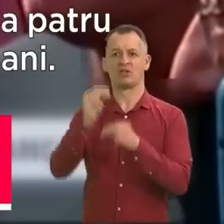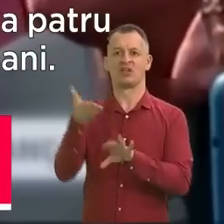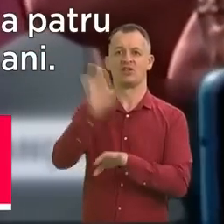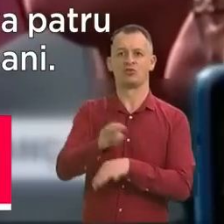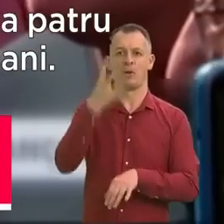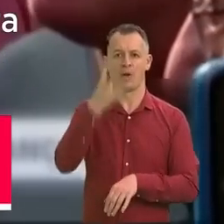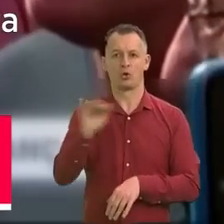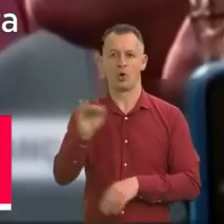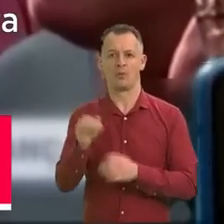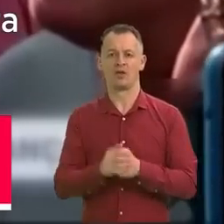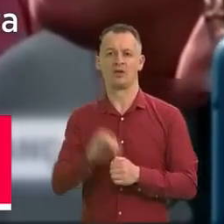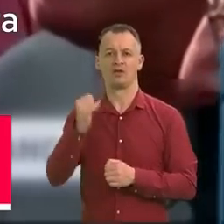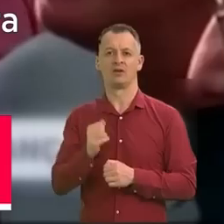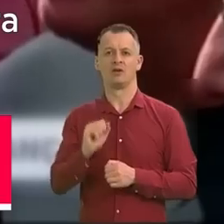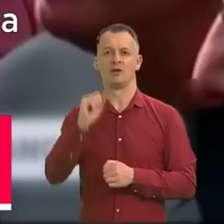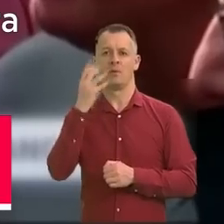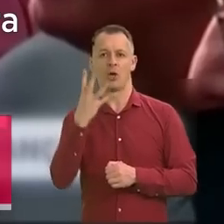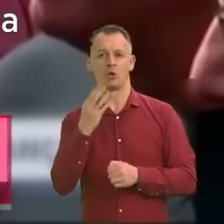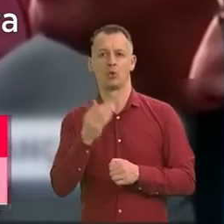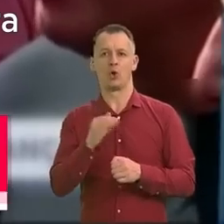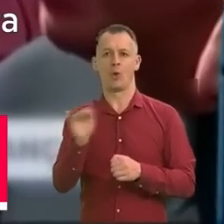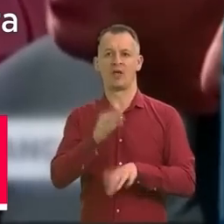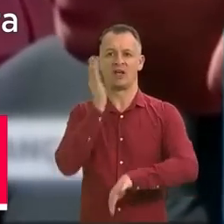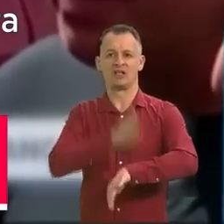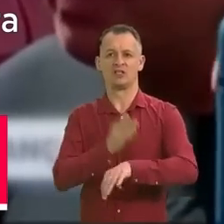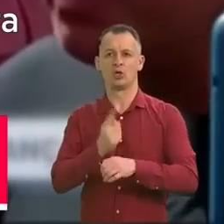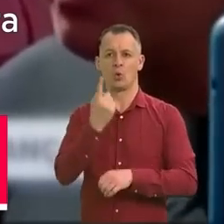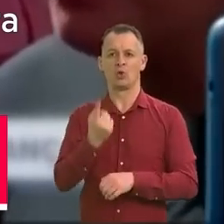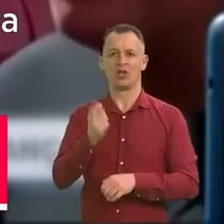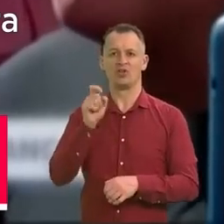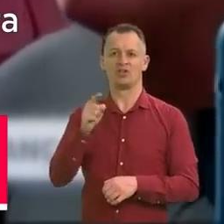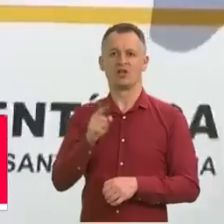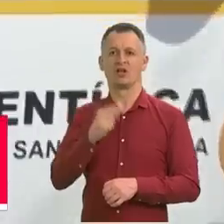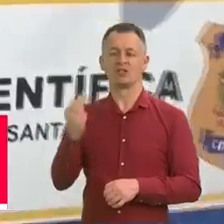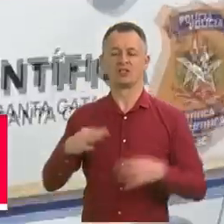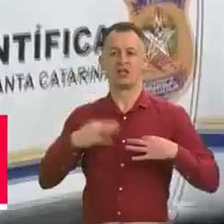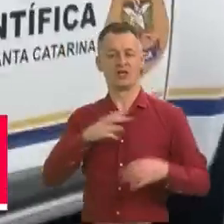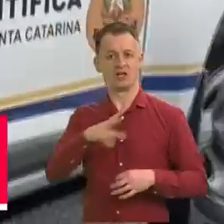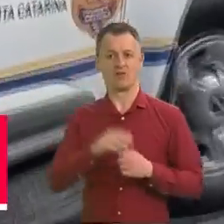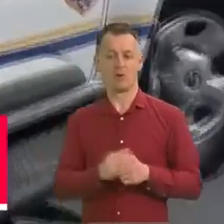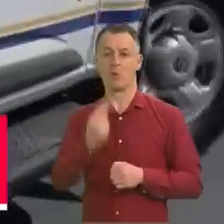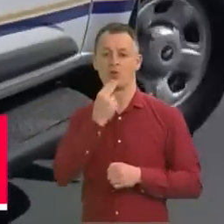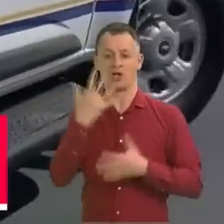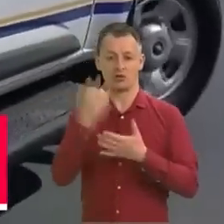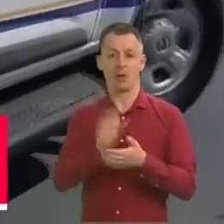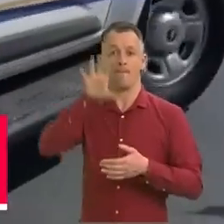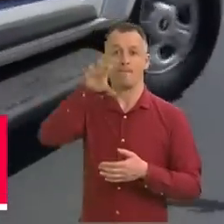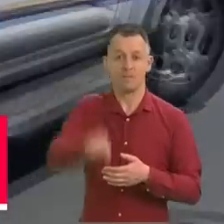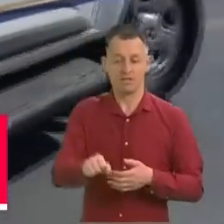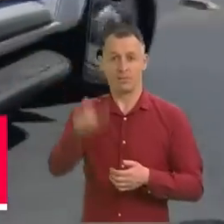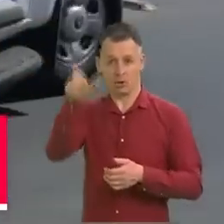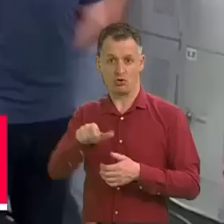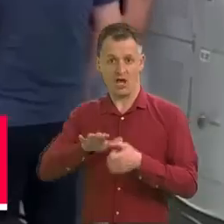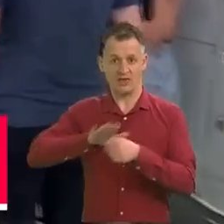faixa etária de 5 a 7 anos. E ainda 4 crianças que foram feridas, um estado grave. Poliția a reușit să-l prindă pe atacator și l-a